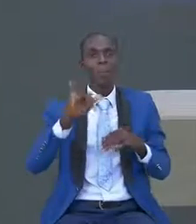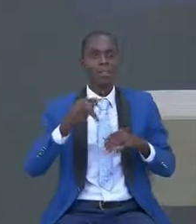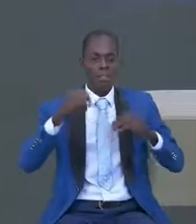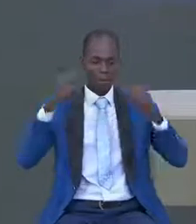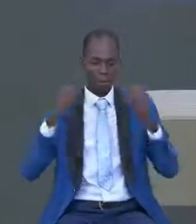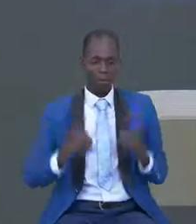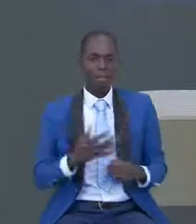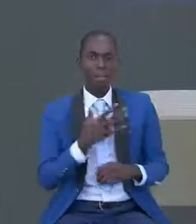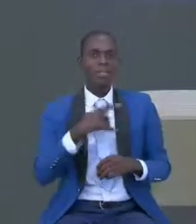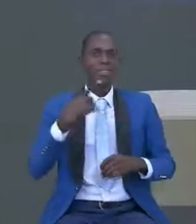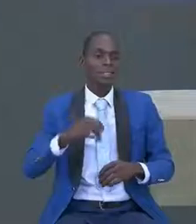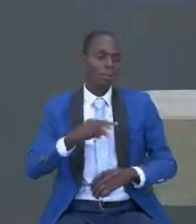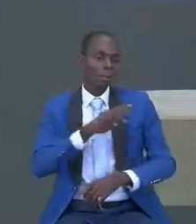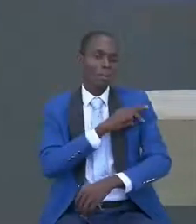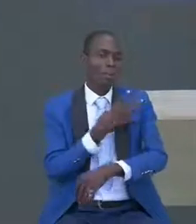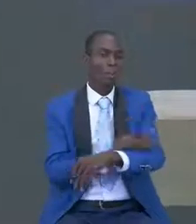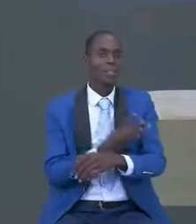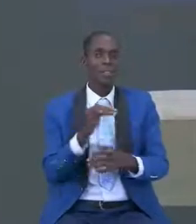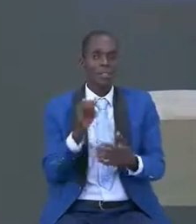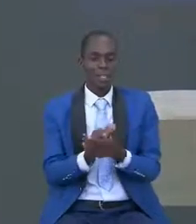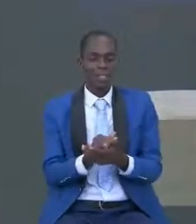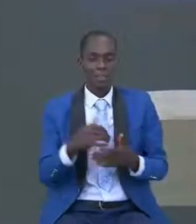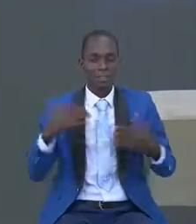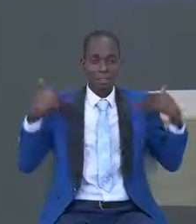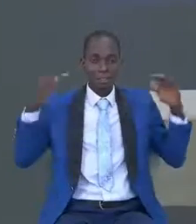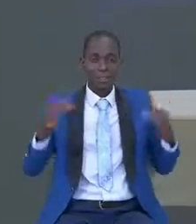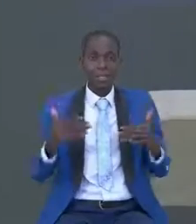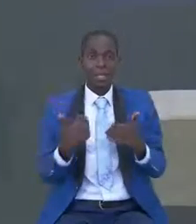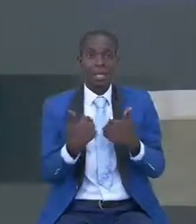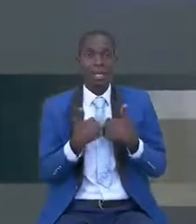puissance de ses anges,